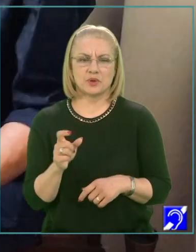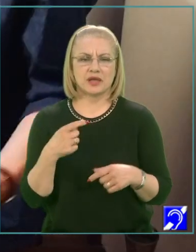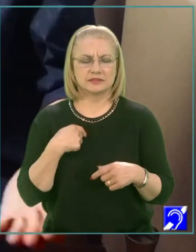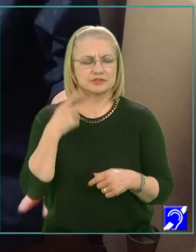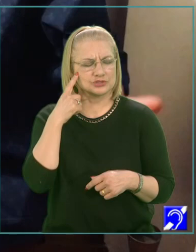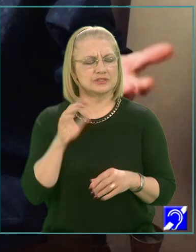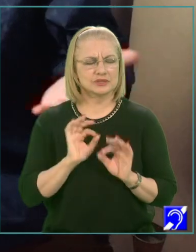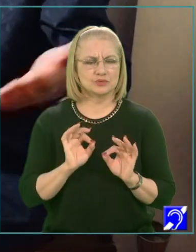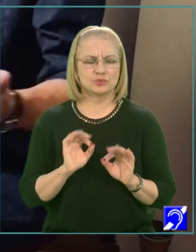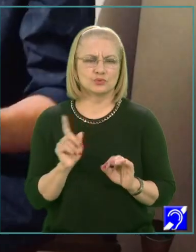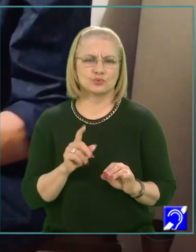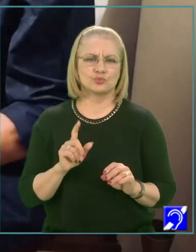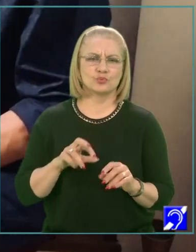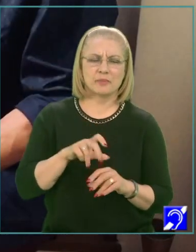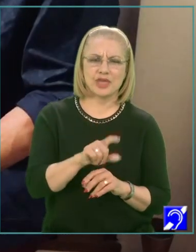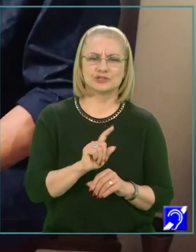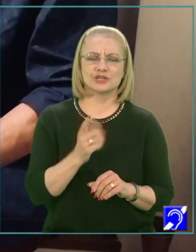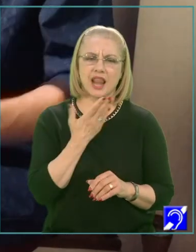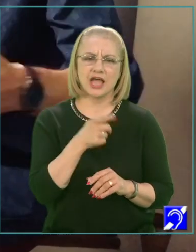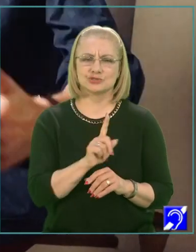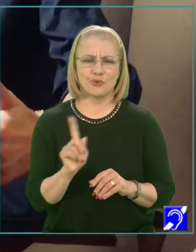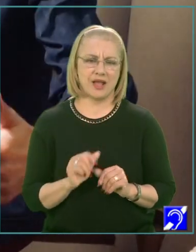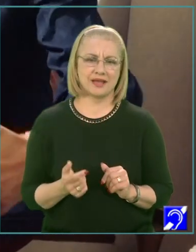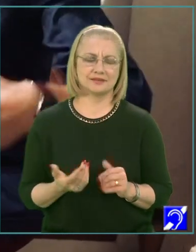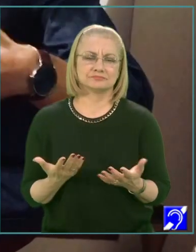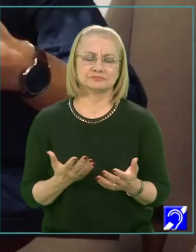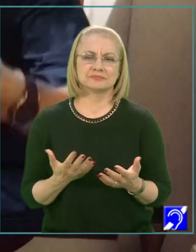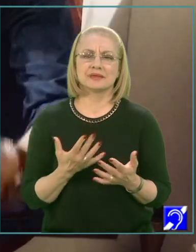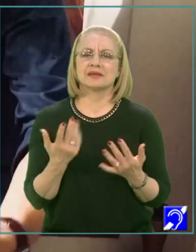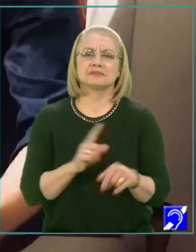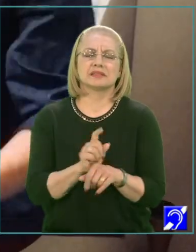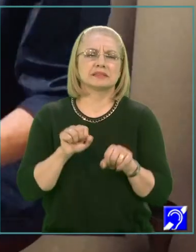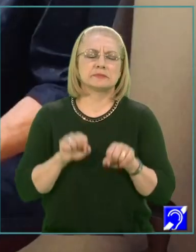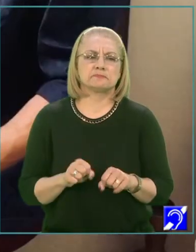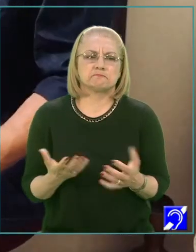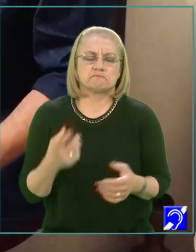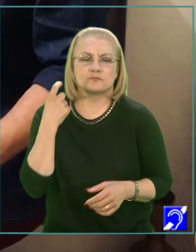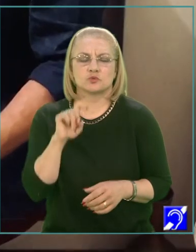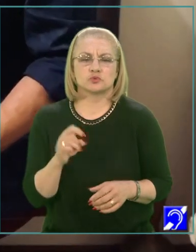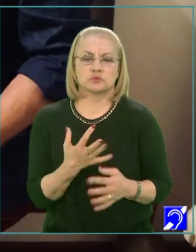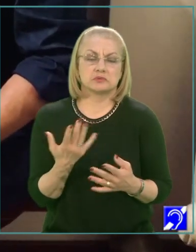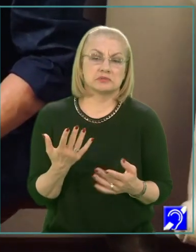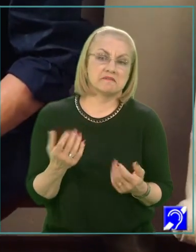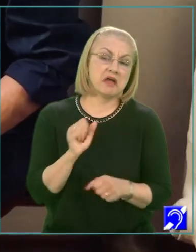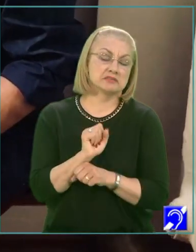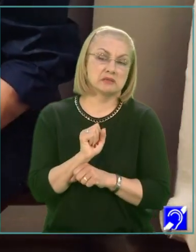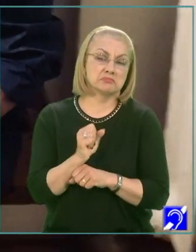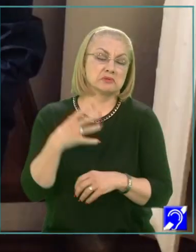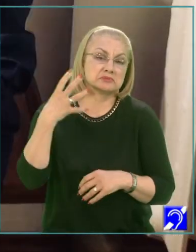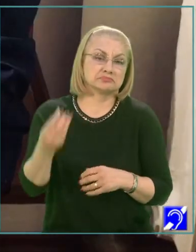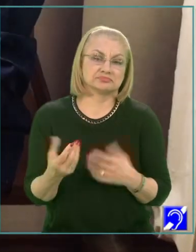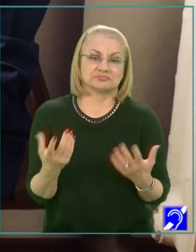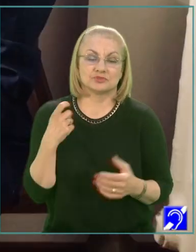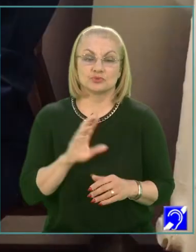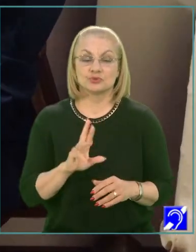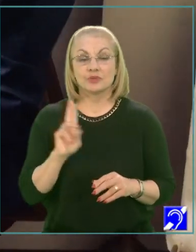bine, nu mergeți la școală. Cât va ține, probabil, încă niște săptămâni bune de aici înainte. Este